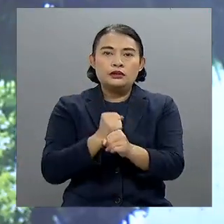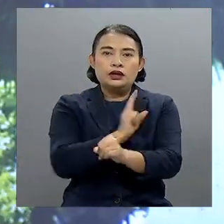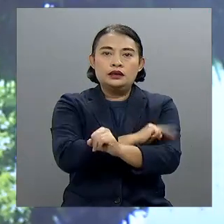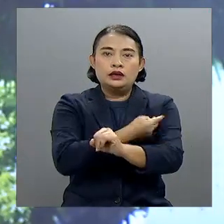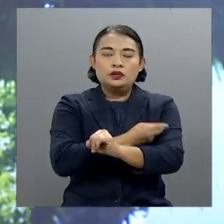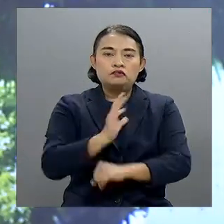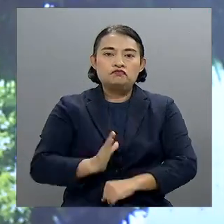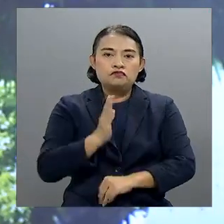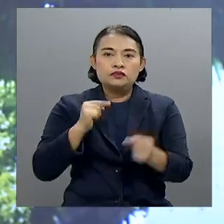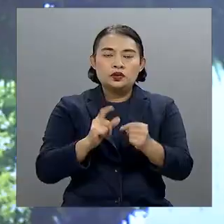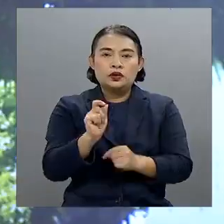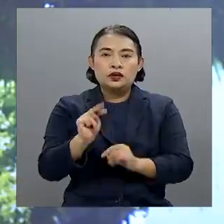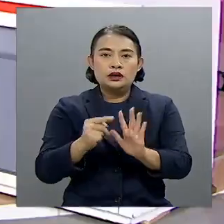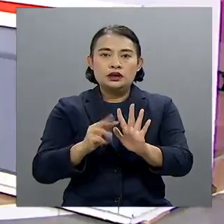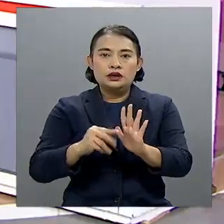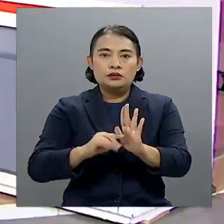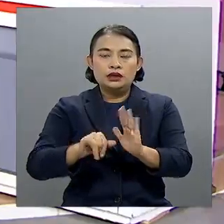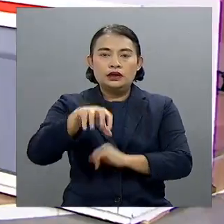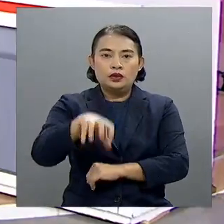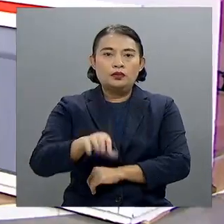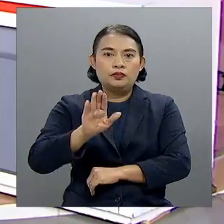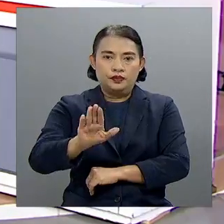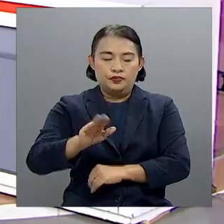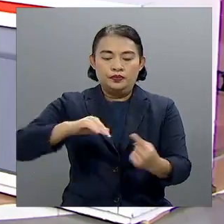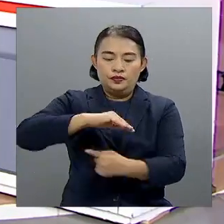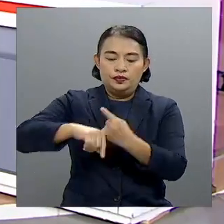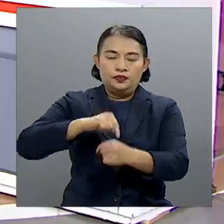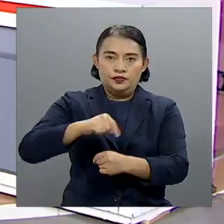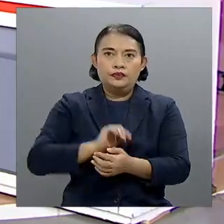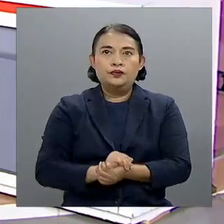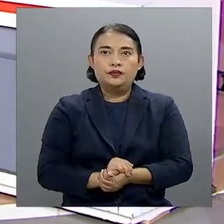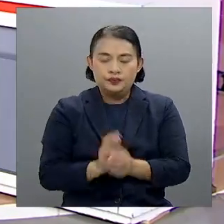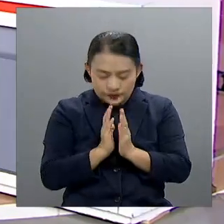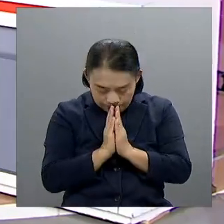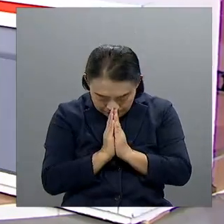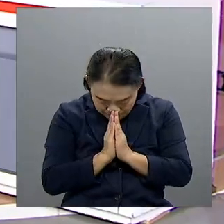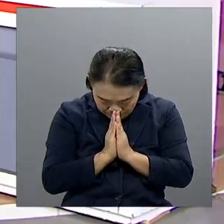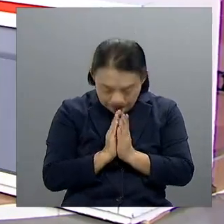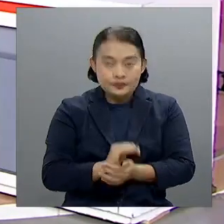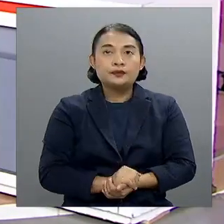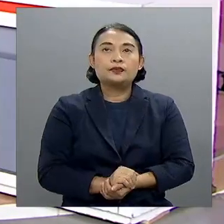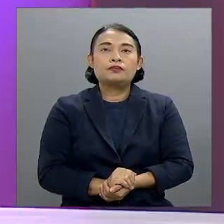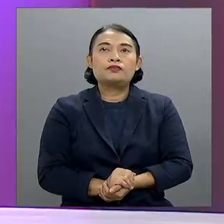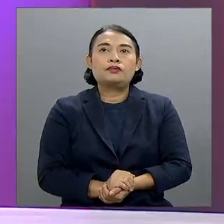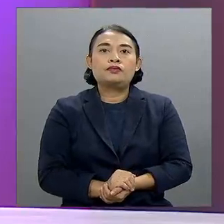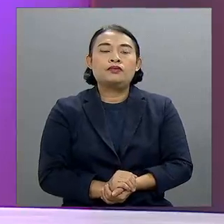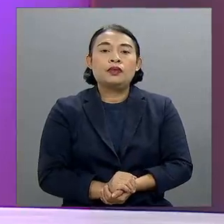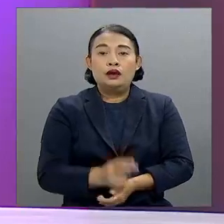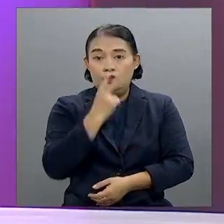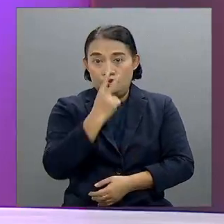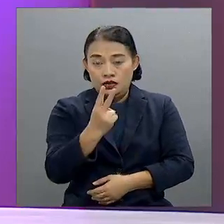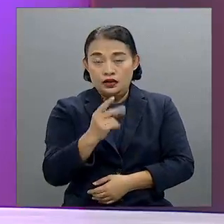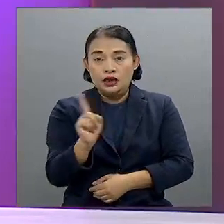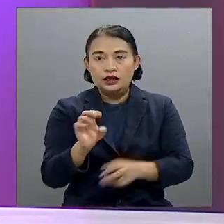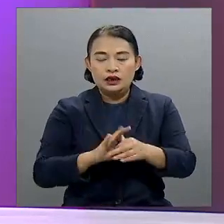ามัยสิ่งแวดล้อมกรมอนามัยนะครับสวัสดีครับ สวัสดีครับสวัสดีครับคุณสิริวรรณครับเมื่อสักครู่นี้เราได้เห็นวิธีอาร์และแนะนำนะครับ